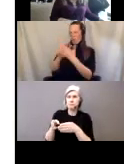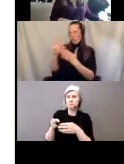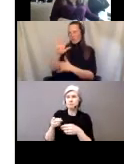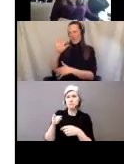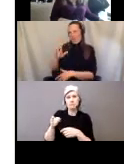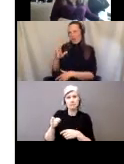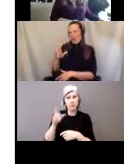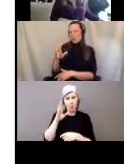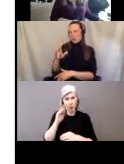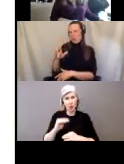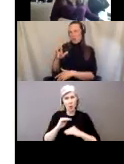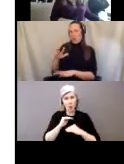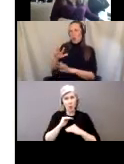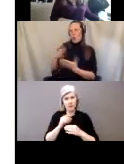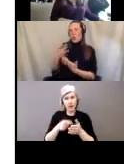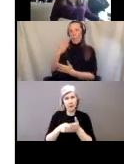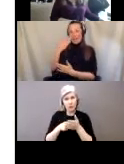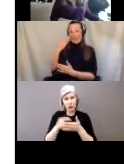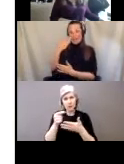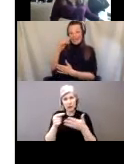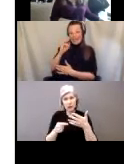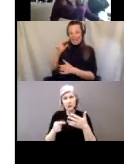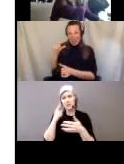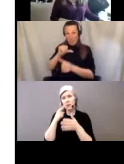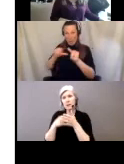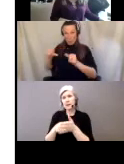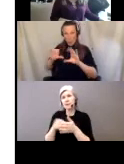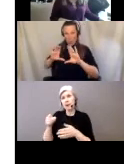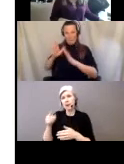Comment pouvons-nous être admissibles ou définir si nous sommes admissibles en vertu de la phase 2?